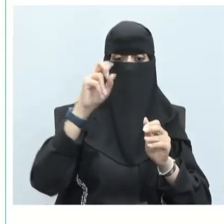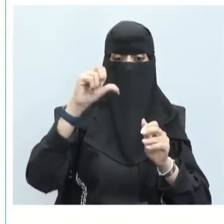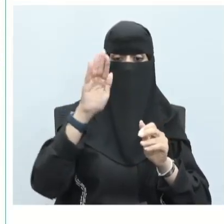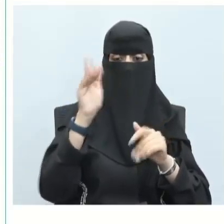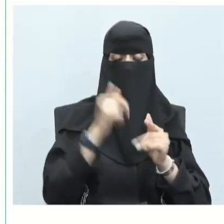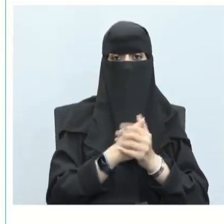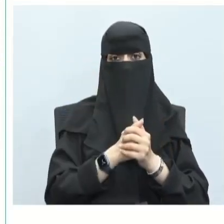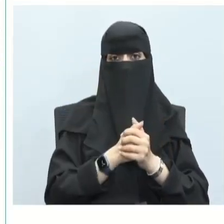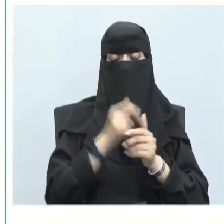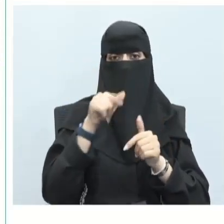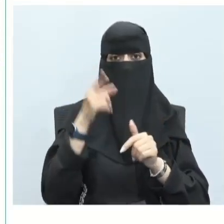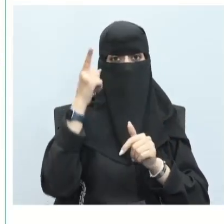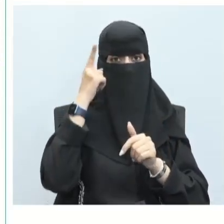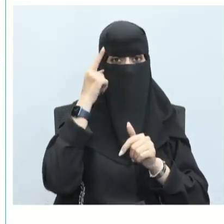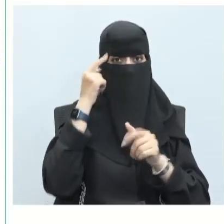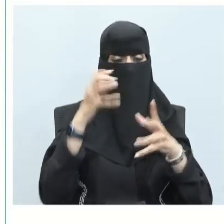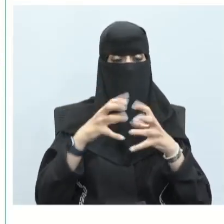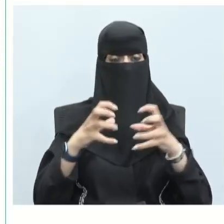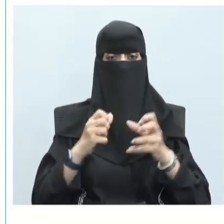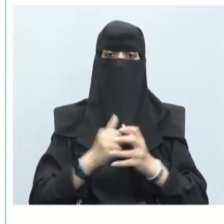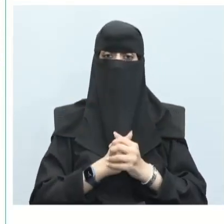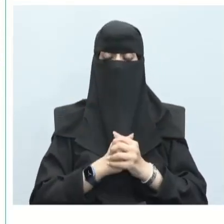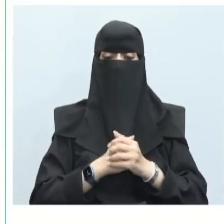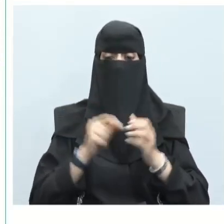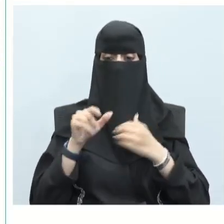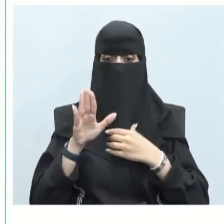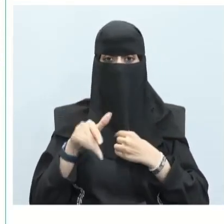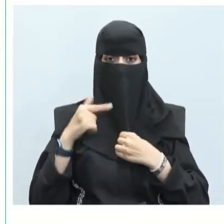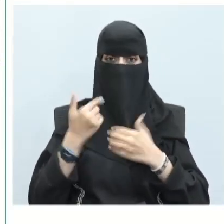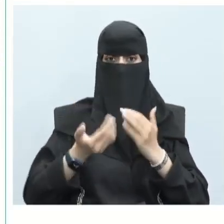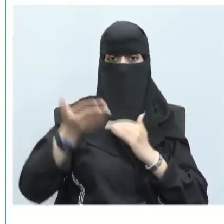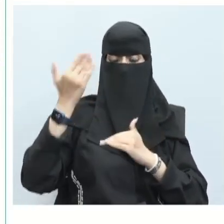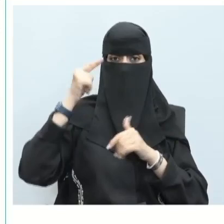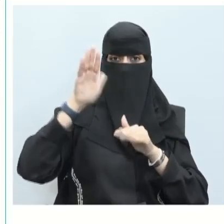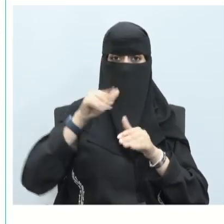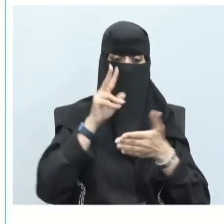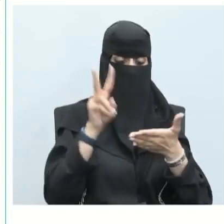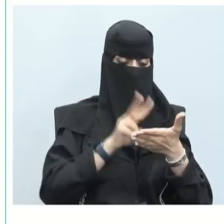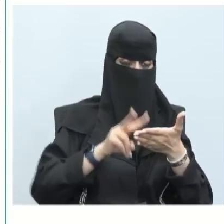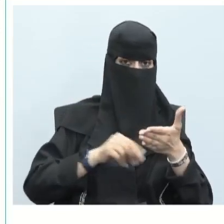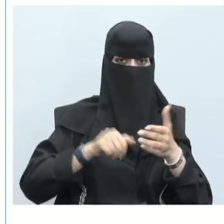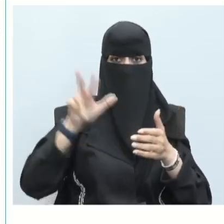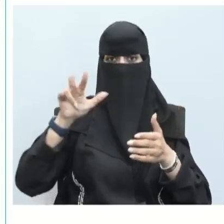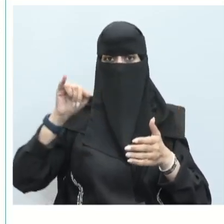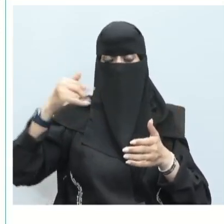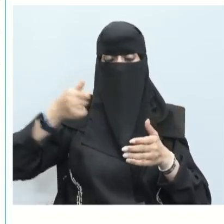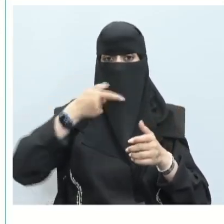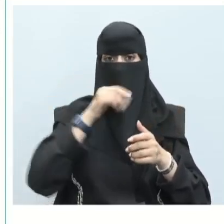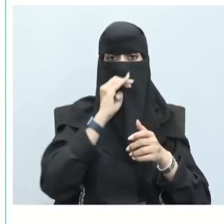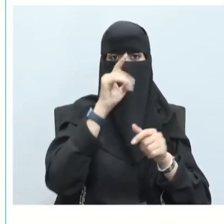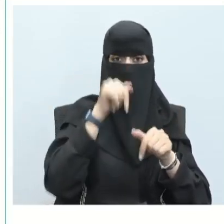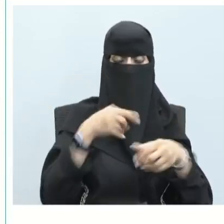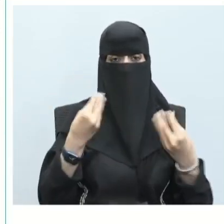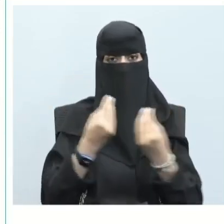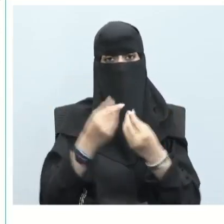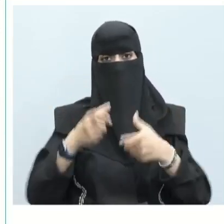بالشفقه افهم واحلل في ضوء مراجعتك لدرس المغالطات اجب مع